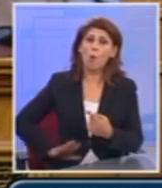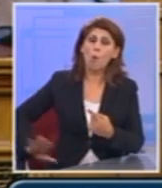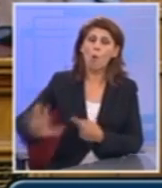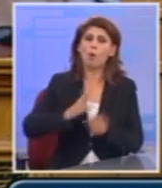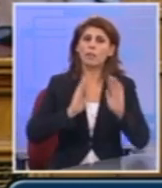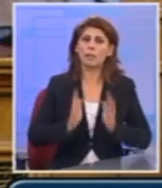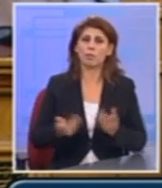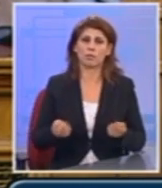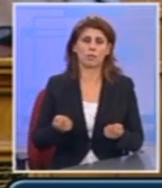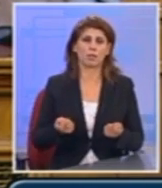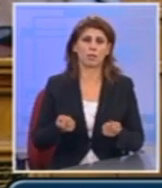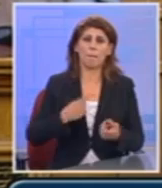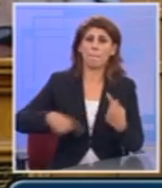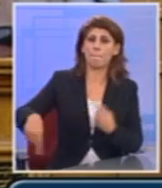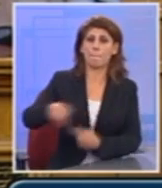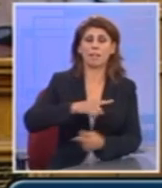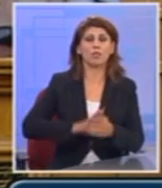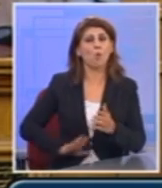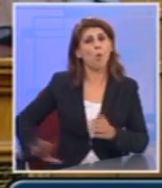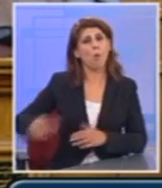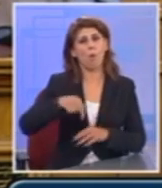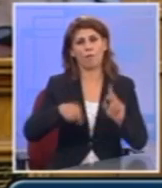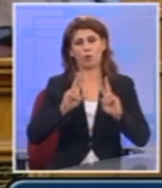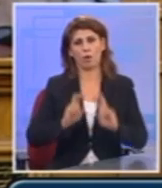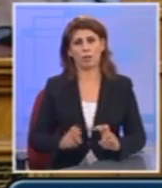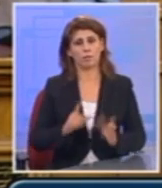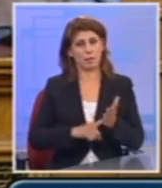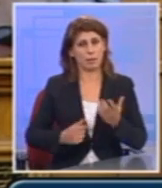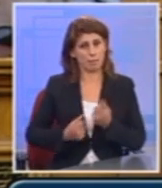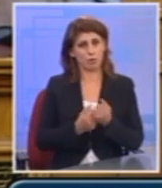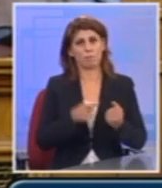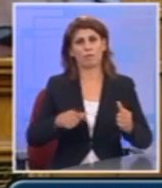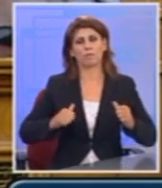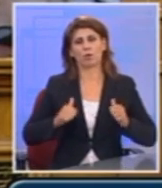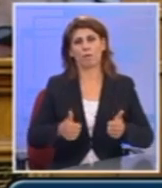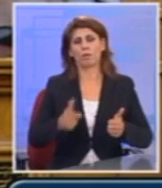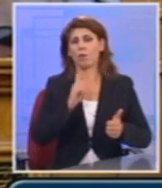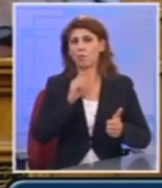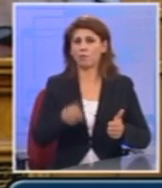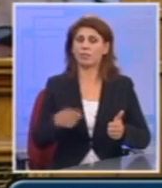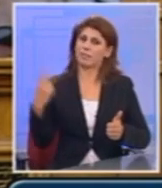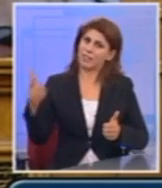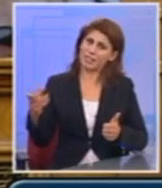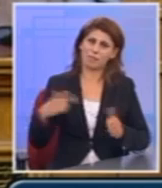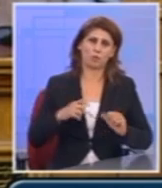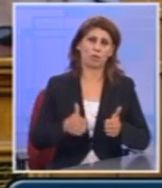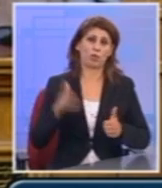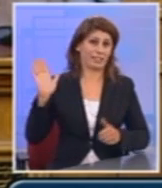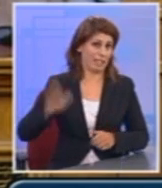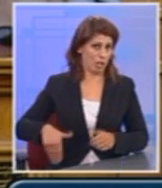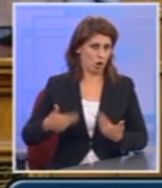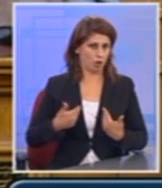αλληλεγγύη μεταξύ όλων αυτός ο έλεγχος και θα πρέπει να υποστηρίξουμε τέτοιου είδους πρωτοβουλίες όπως αυτή τη δική σας τελειώνοντας